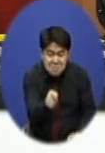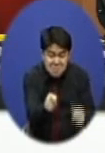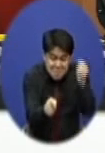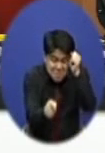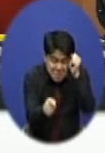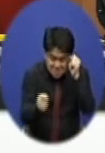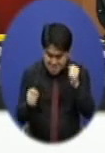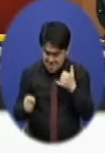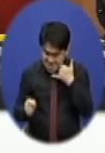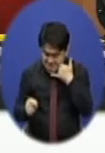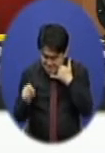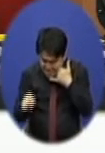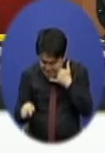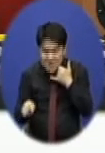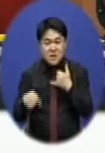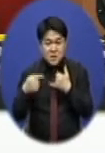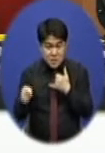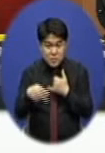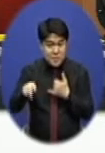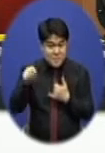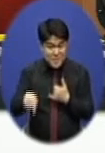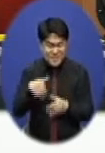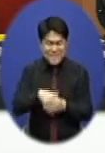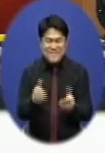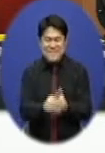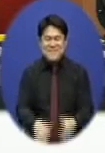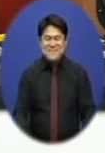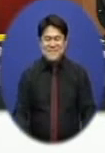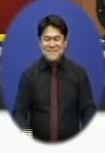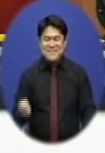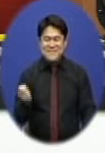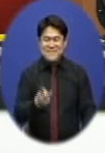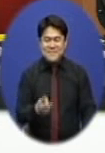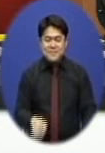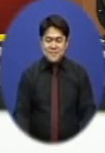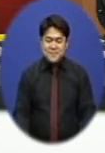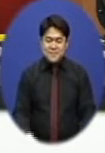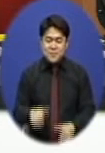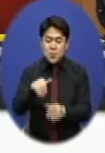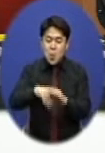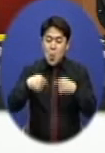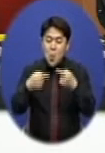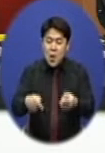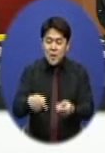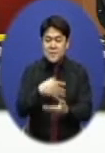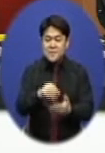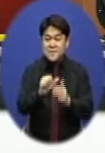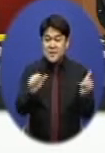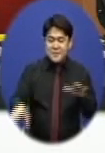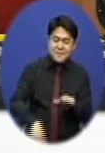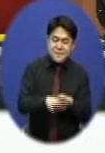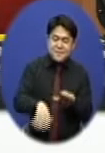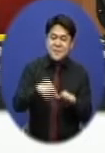완료가 되겠습니다. 그래요. 자, 그리고 또 이효정 씨. 또 다섯 분에게 심사하신 분들을 그냥 말 수가